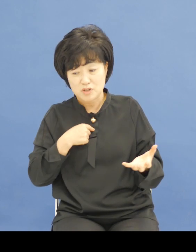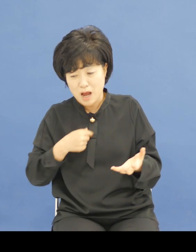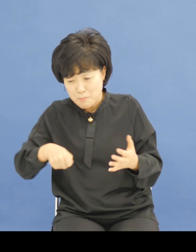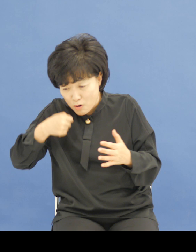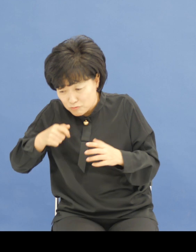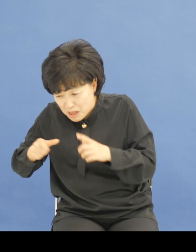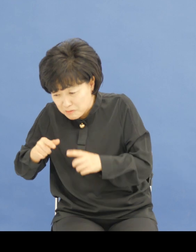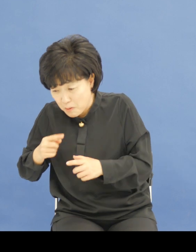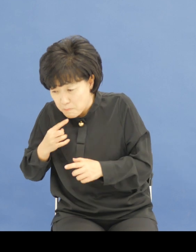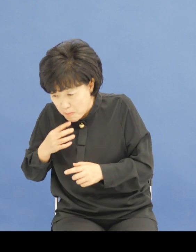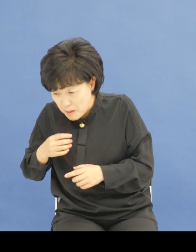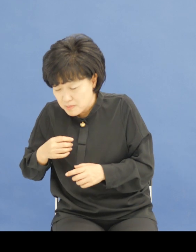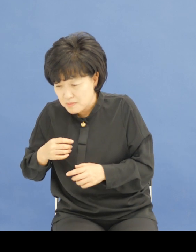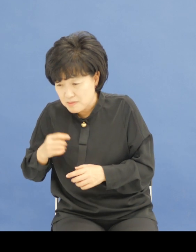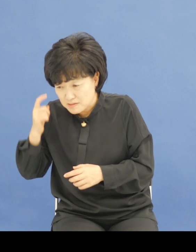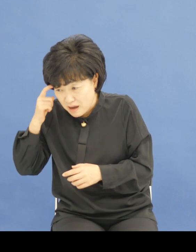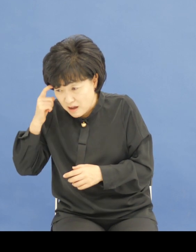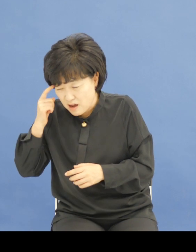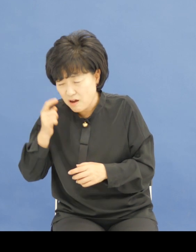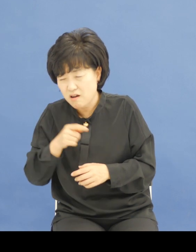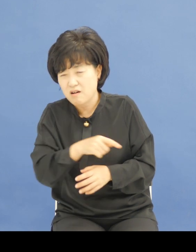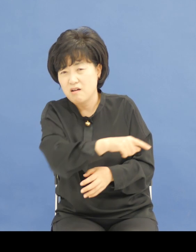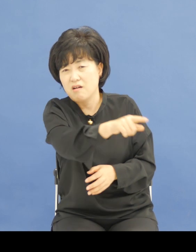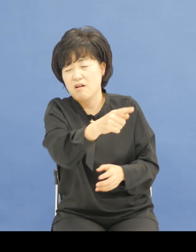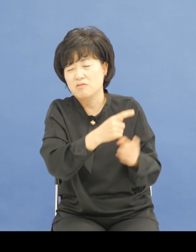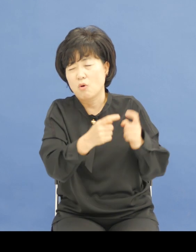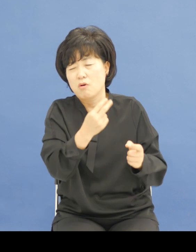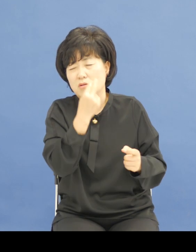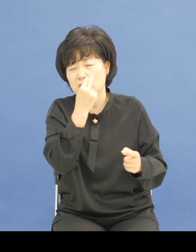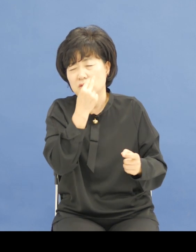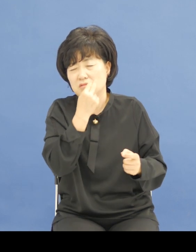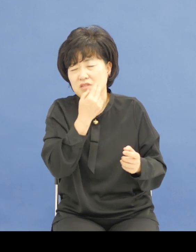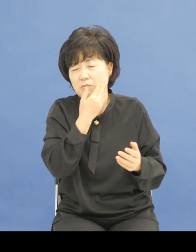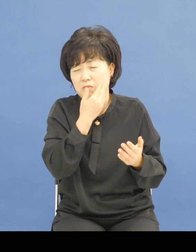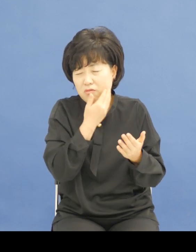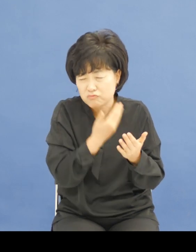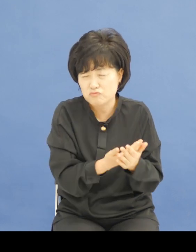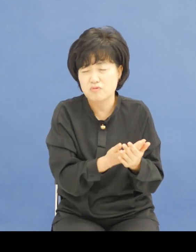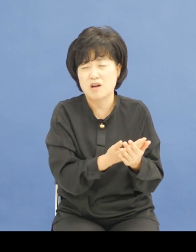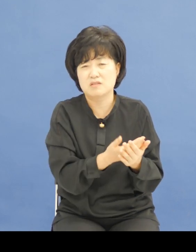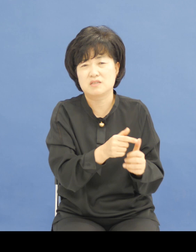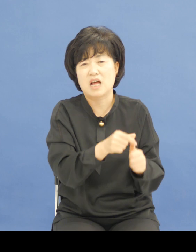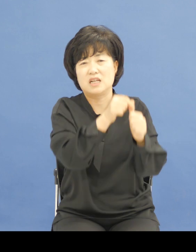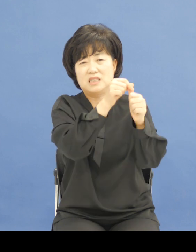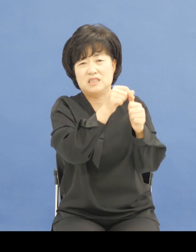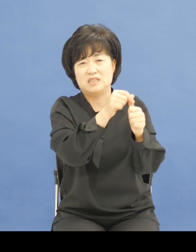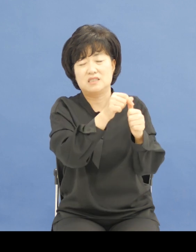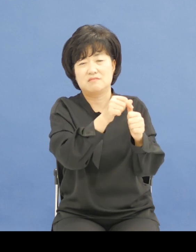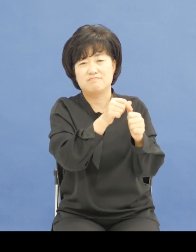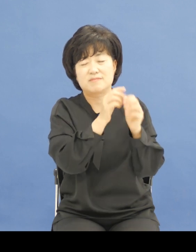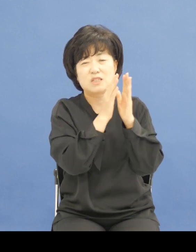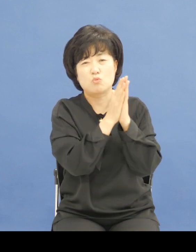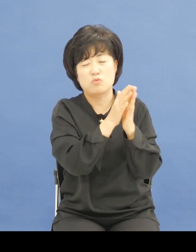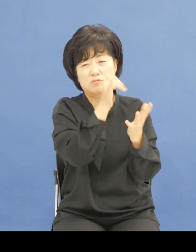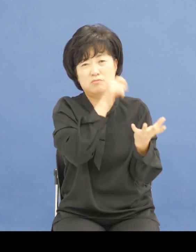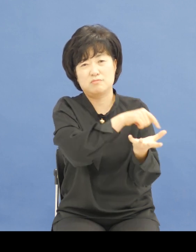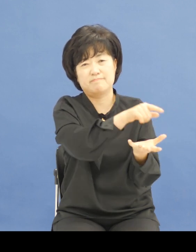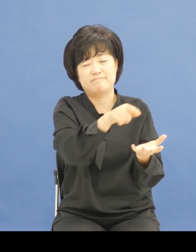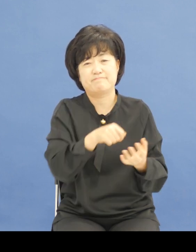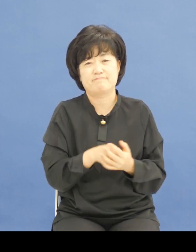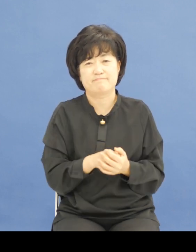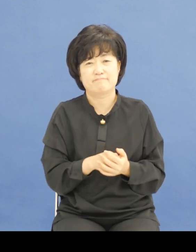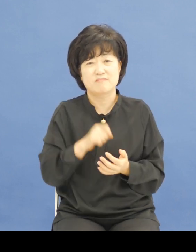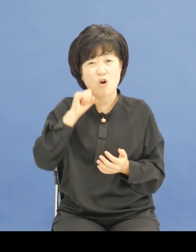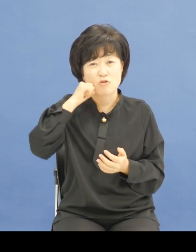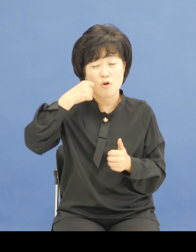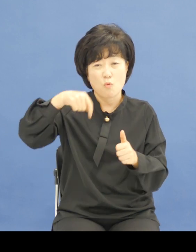더 많은 정말 생명을 살려야 하는 그런 막중한 일에 대해서 고민하는 성교사님들이 얼마나 많을까 하는 또 생각을 갖게 됩니다. 특히 어려운